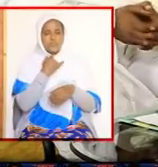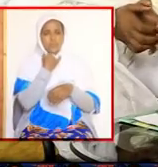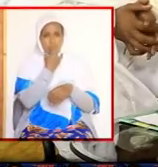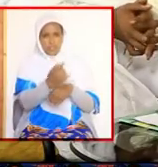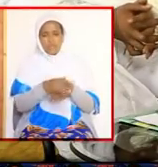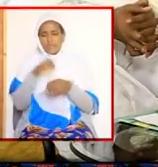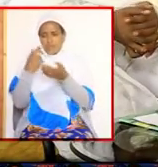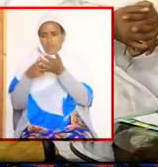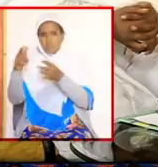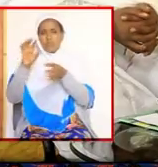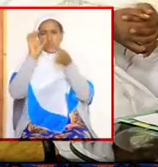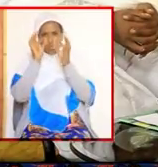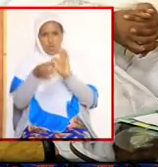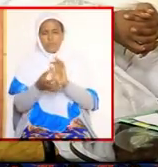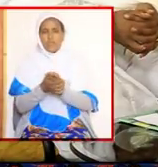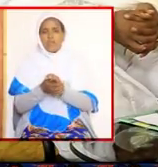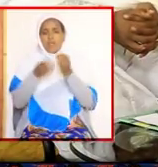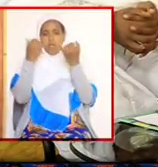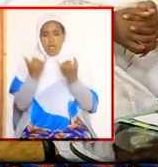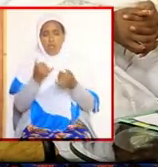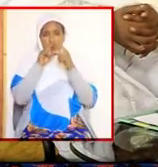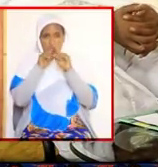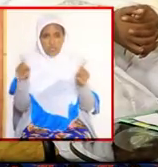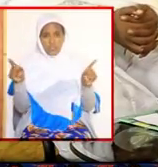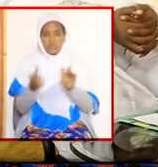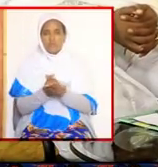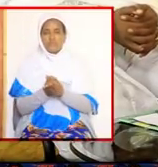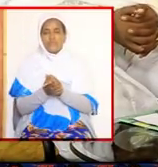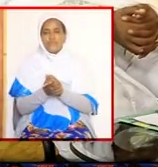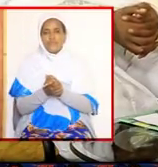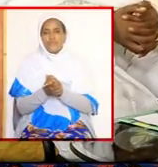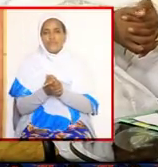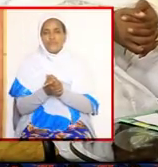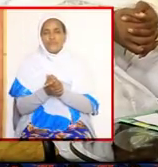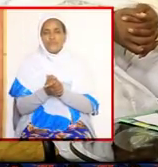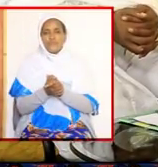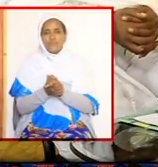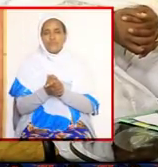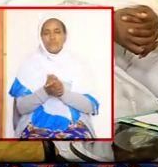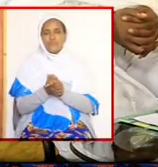በዜማ ከዛም በትርጓሜ። አሁን ግን